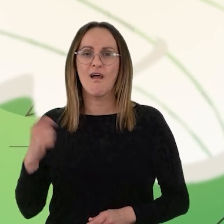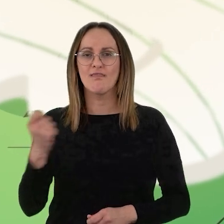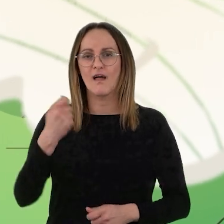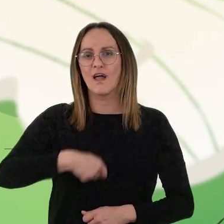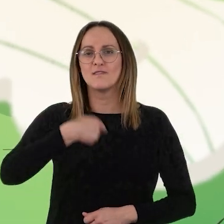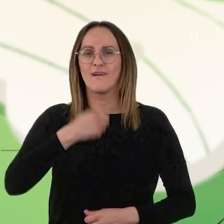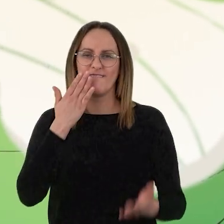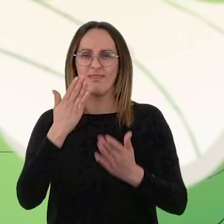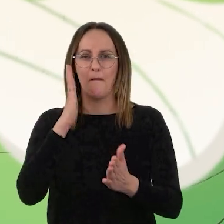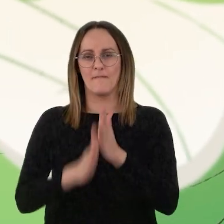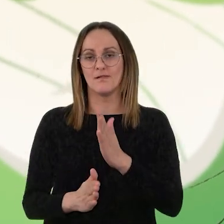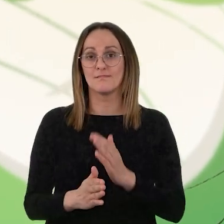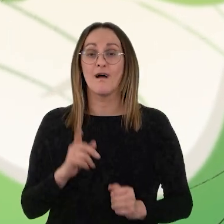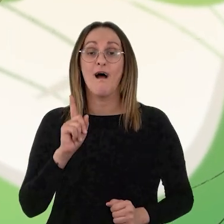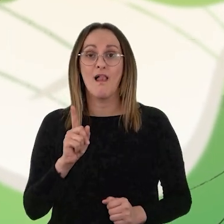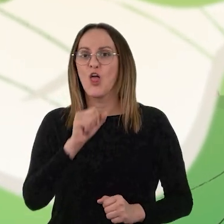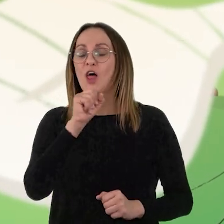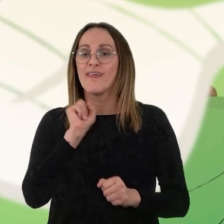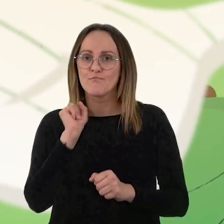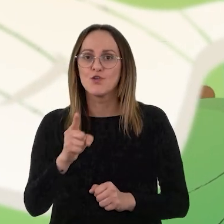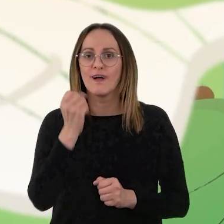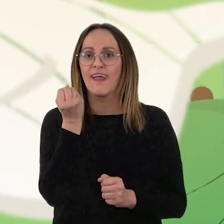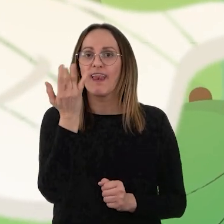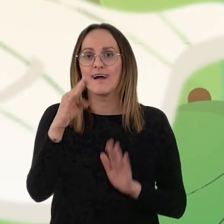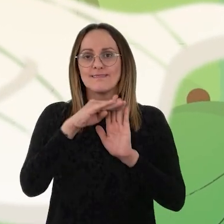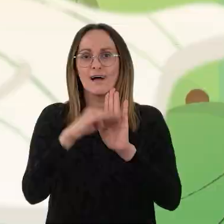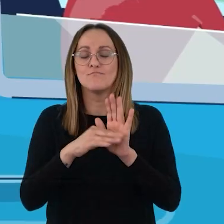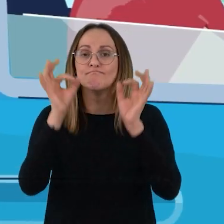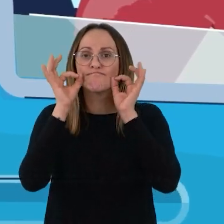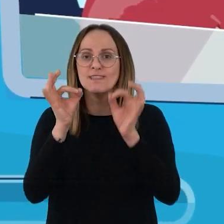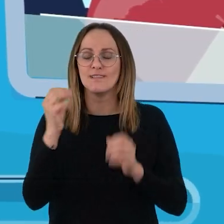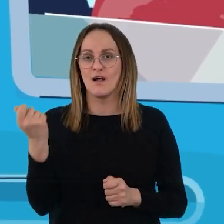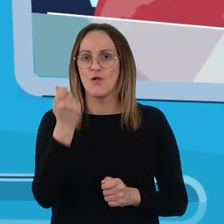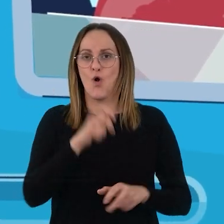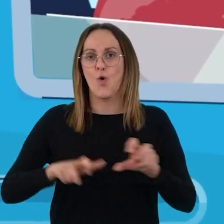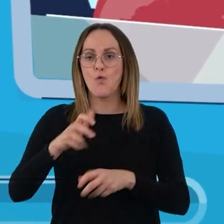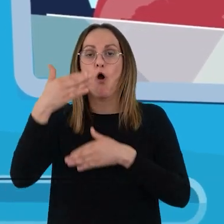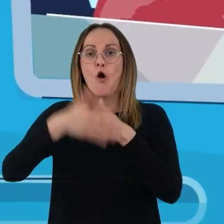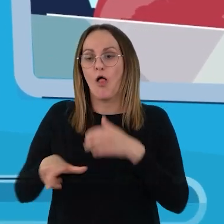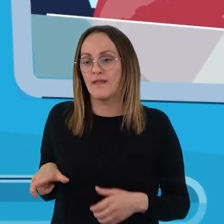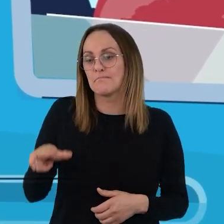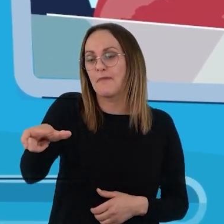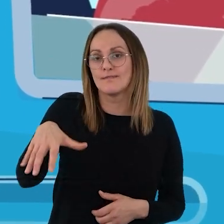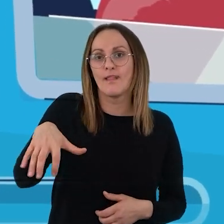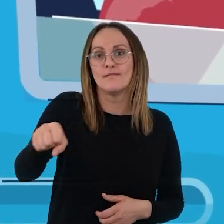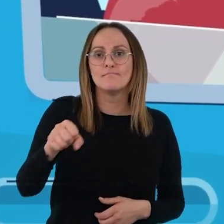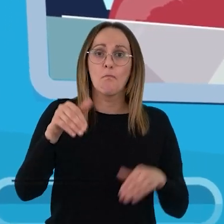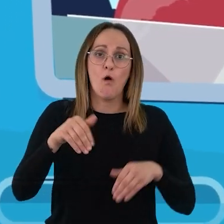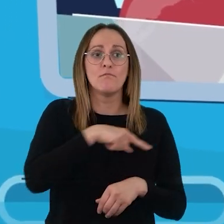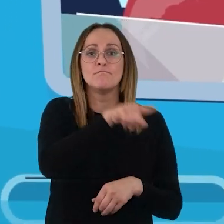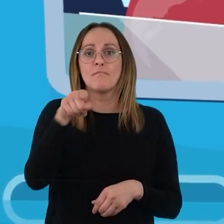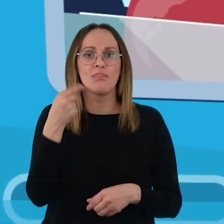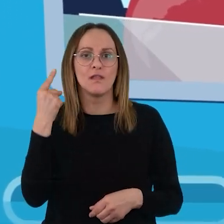Jazda na suwak wydaje się być prosta, ale istnieje kilka zasad dotyczących prawidłowego poruszania się po kończącym się pasie, o